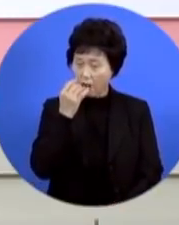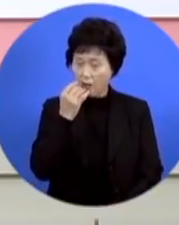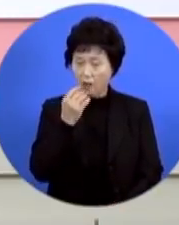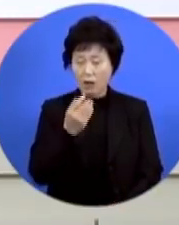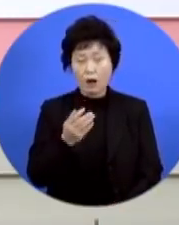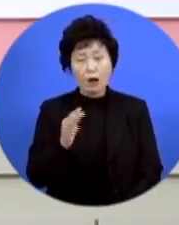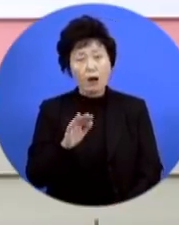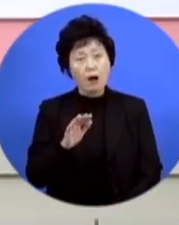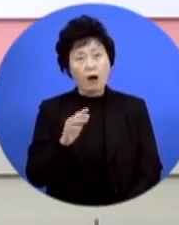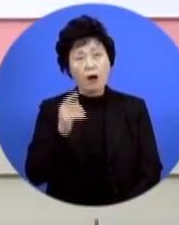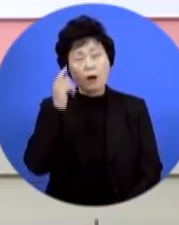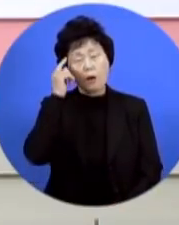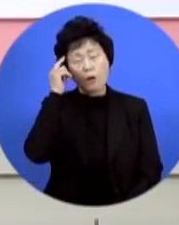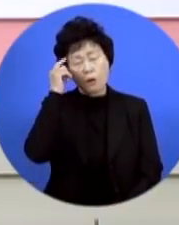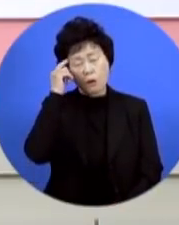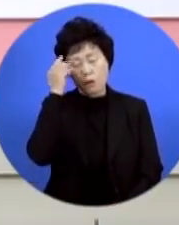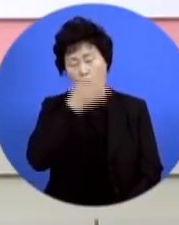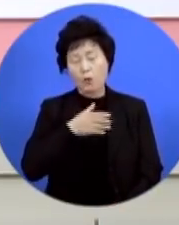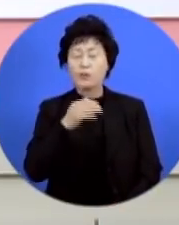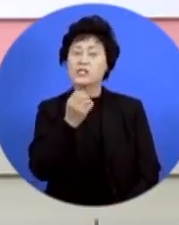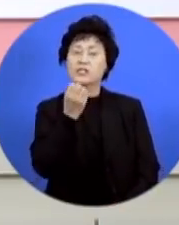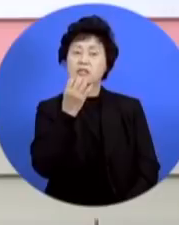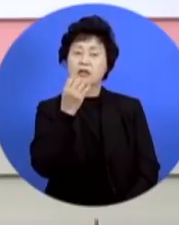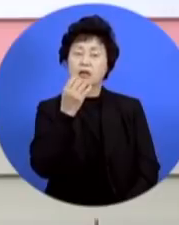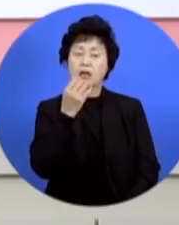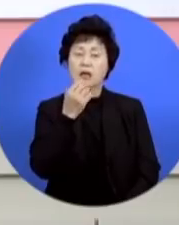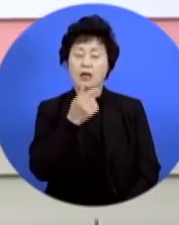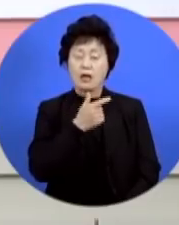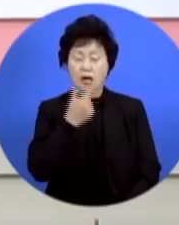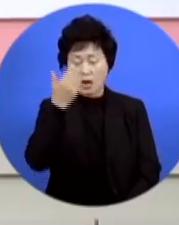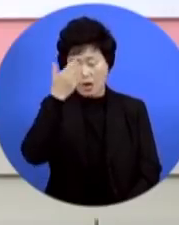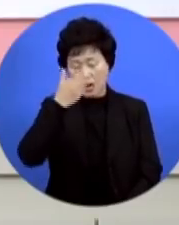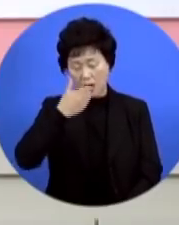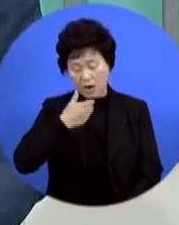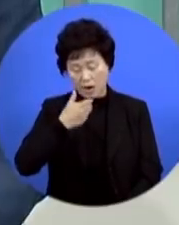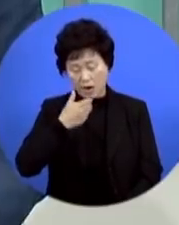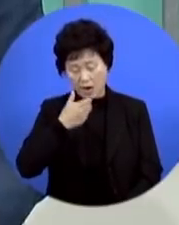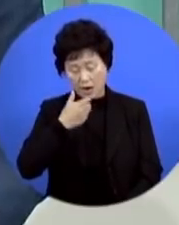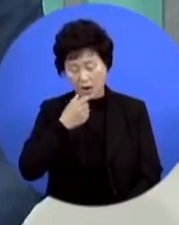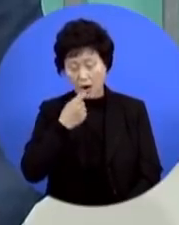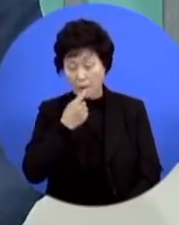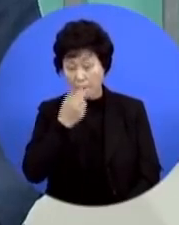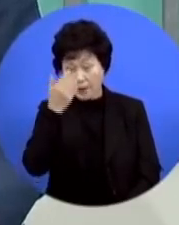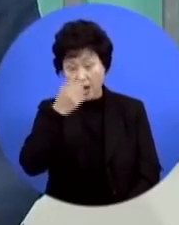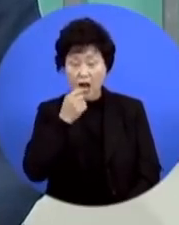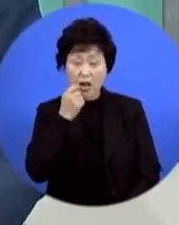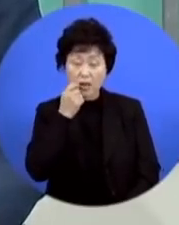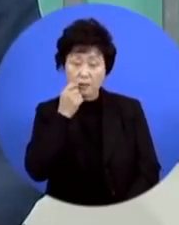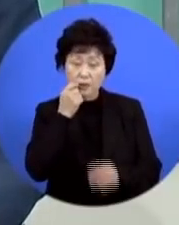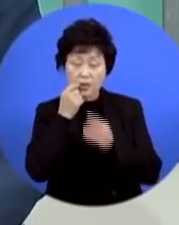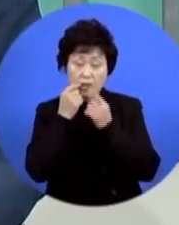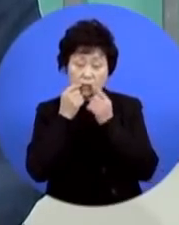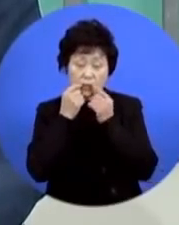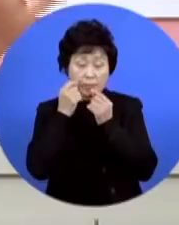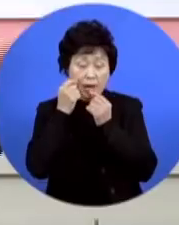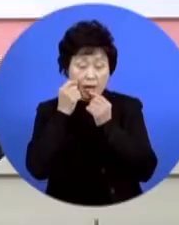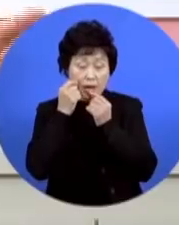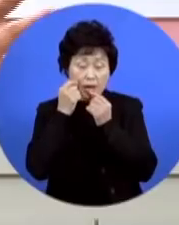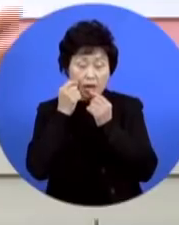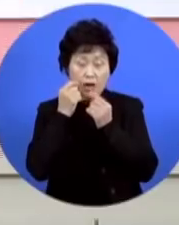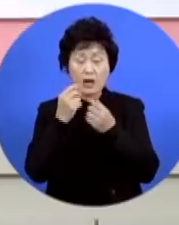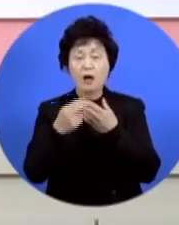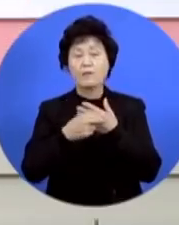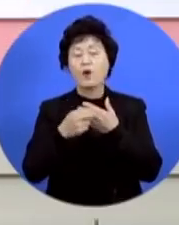어떻게? 이제 구안화사가 온 거죠. 굉장히 심하게 와가지고 왼쪽으로 왔어요? 네. 그래가지고 그냥 병원에 가도